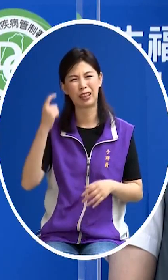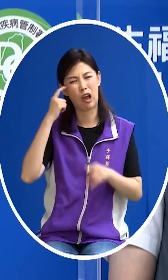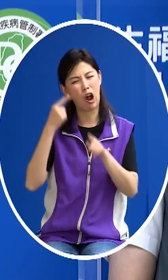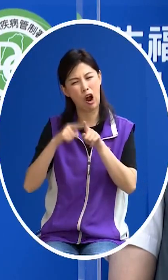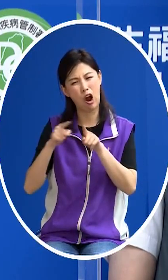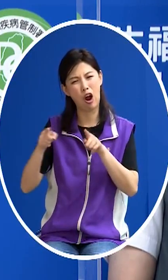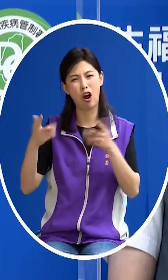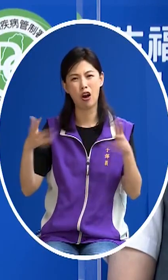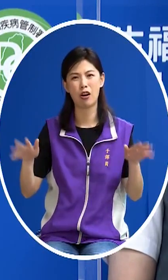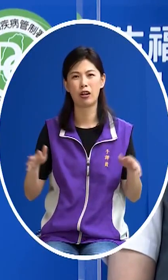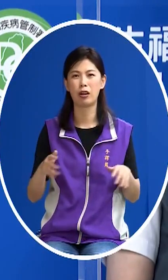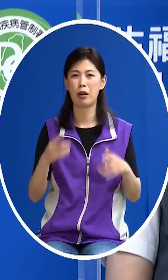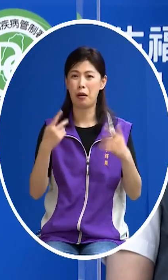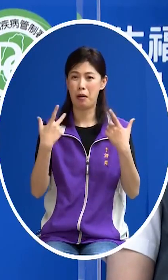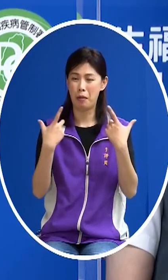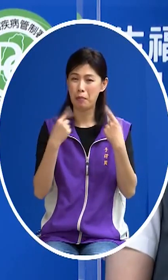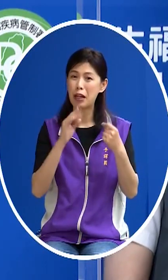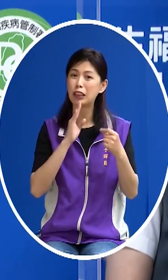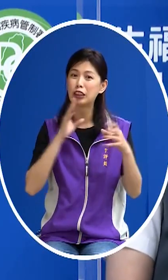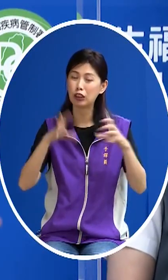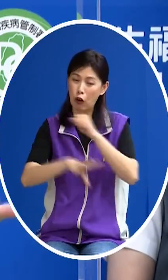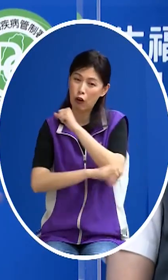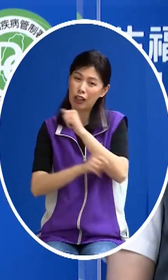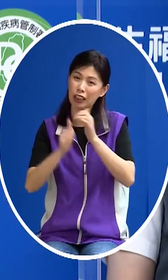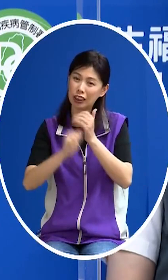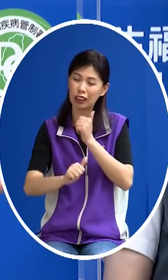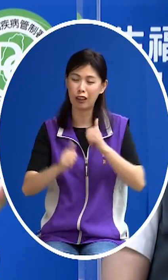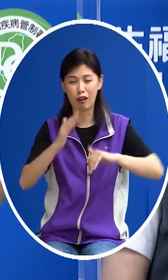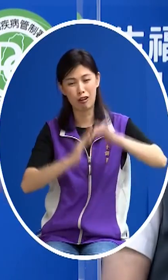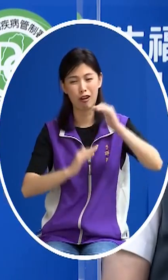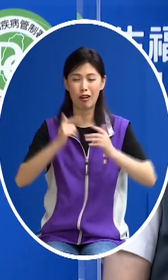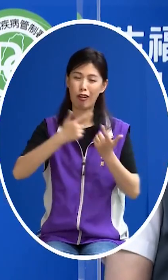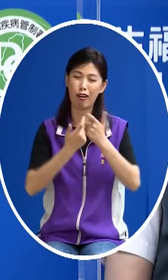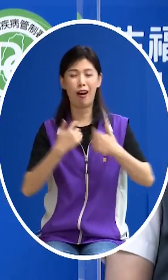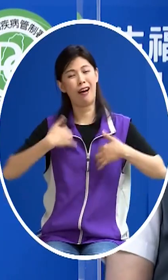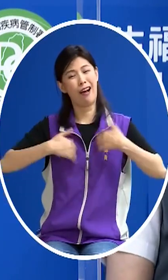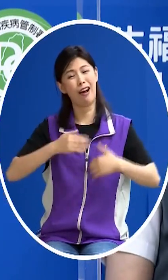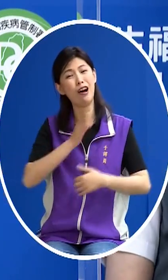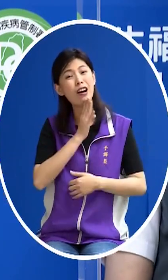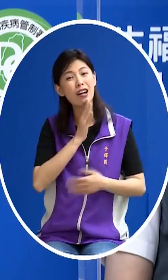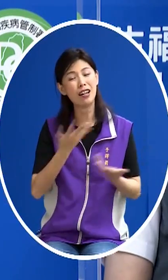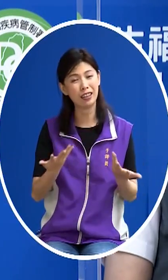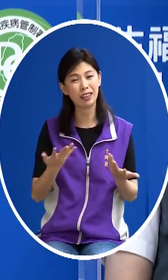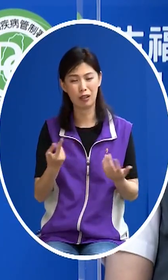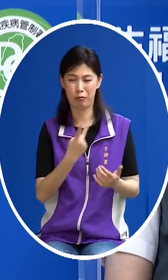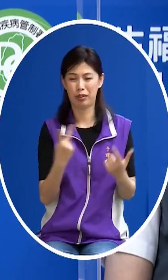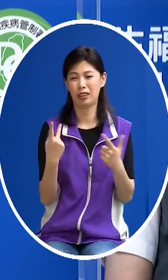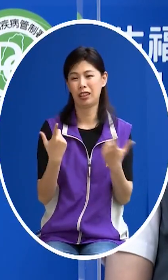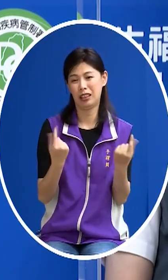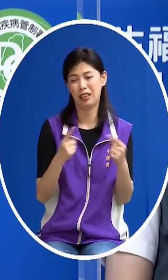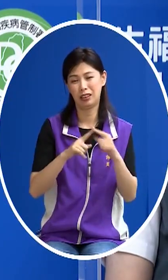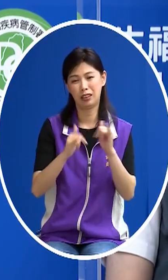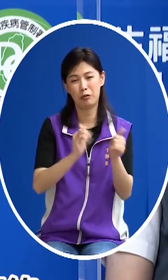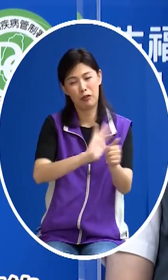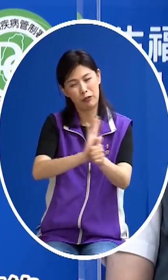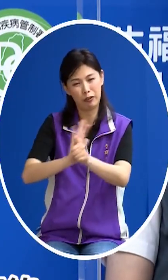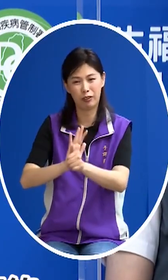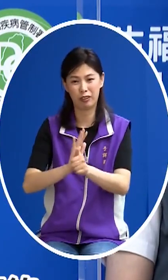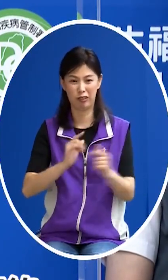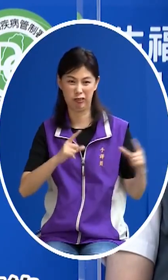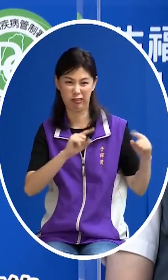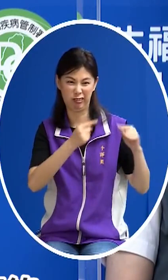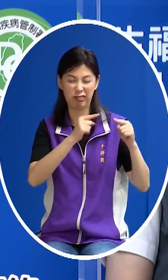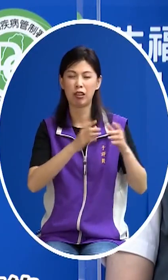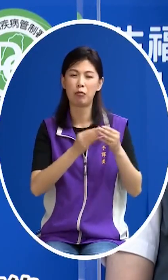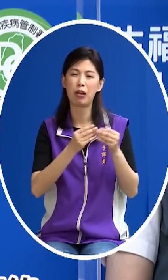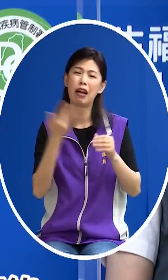愉快，哦，这也是这个嘛哈，这都是有那个嘛，就同根生就不一定要相煎，只是历史